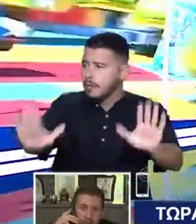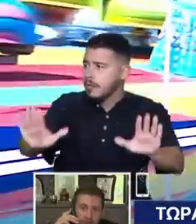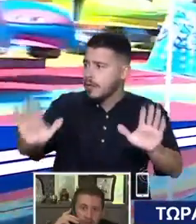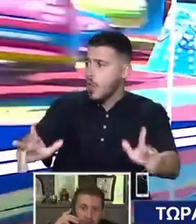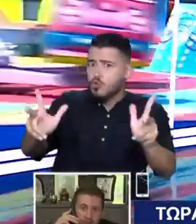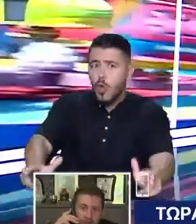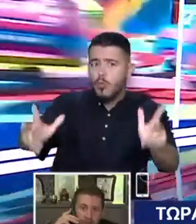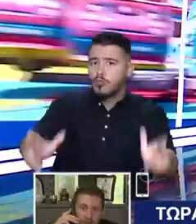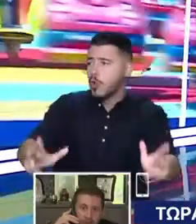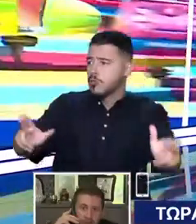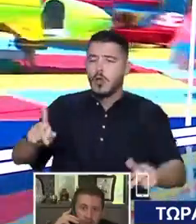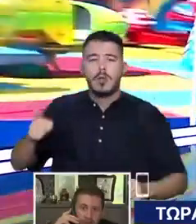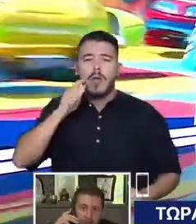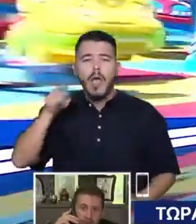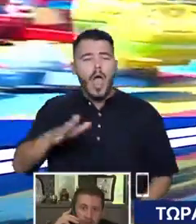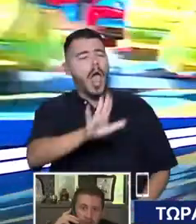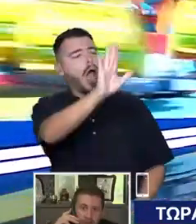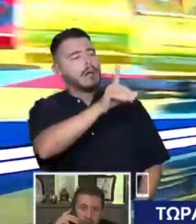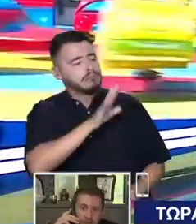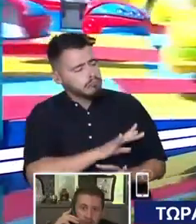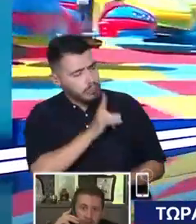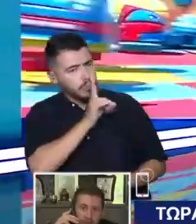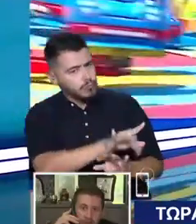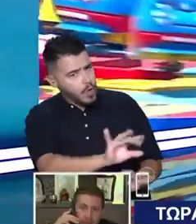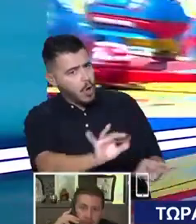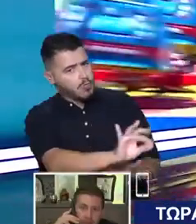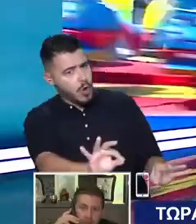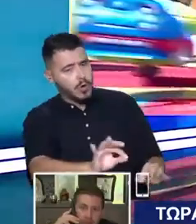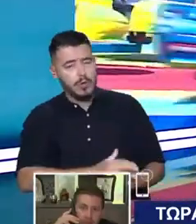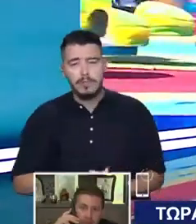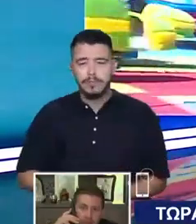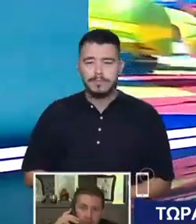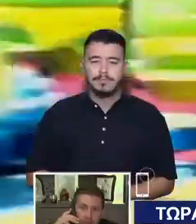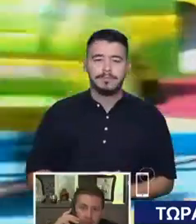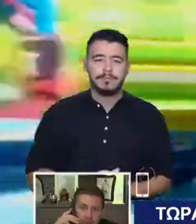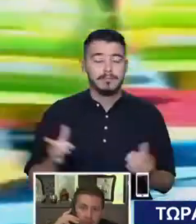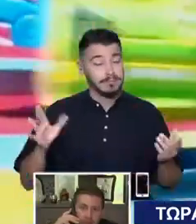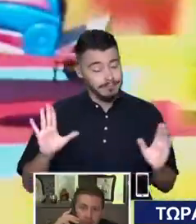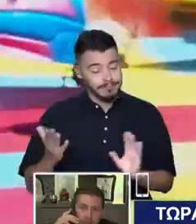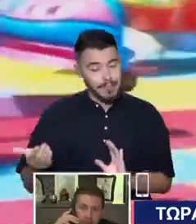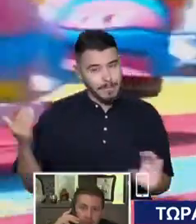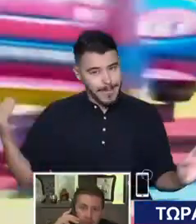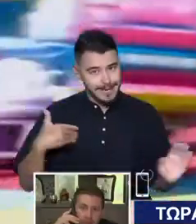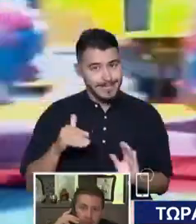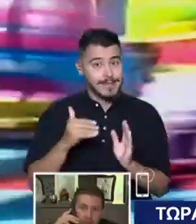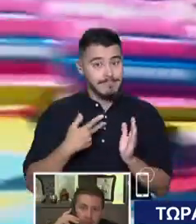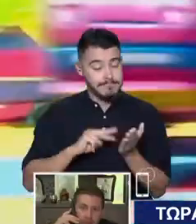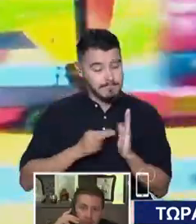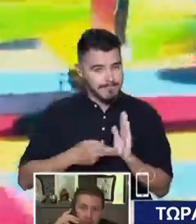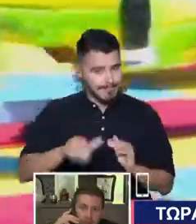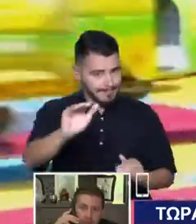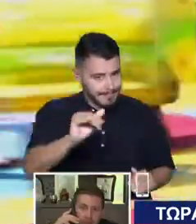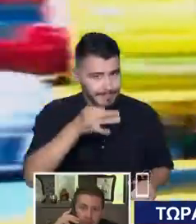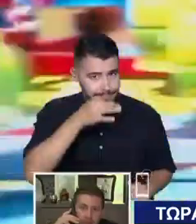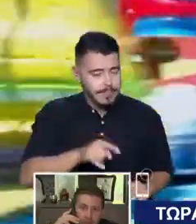χέρι εντάξει, εντάξει. Λέγοντας, όταν πήγε να το εκκινήσει ο χειριστής, ότι θα τους κάνω να μην σηκώσουν κεφάλι. Τι